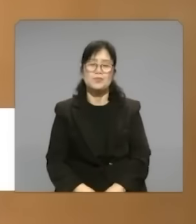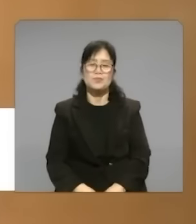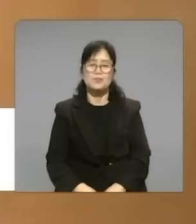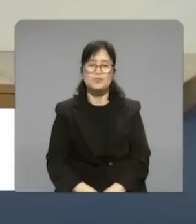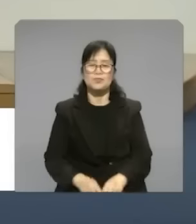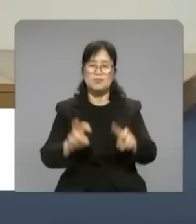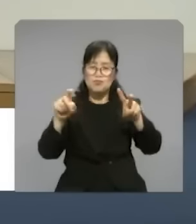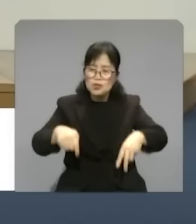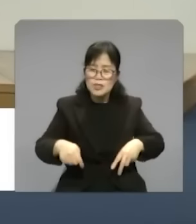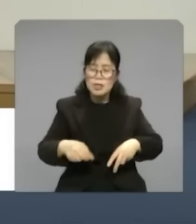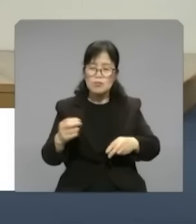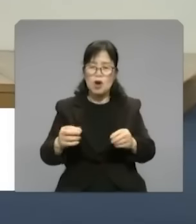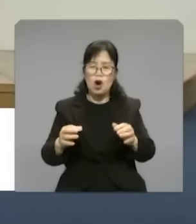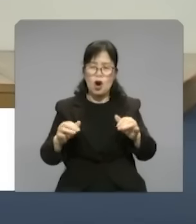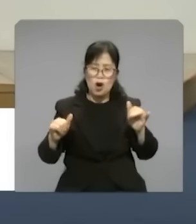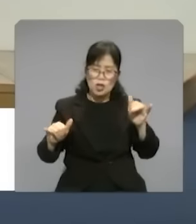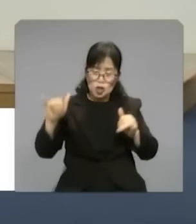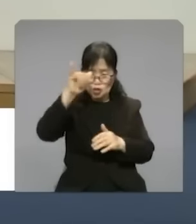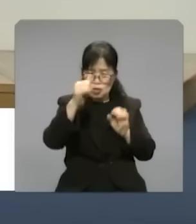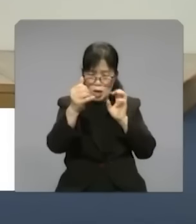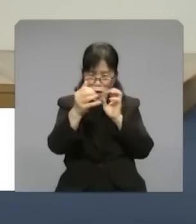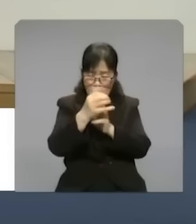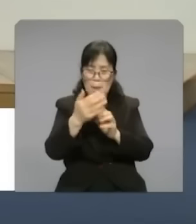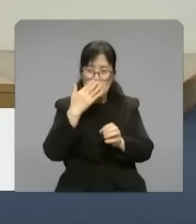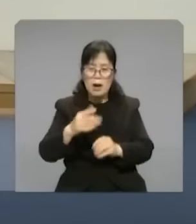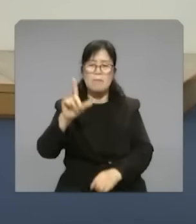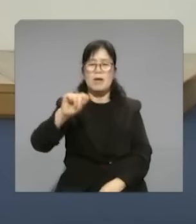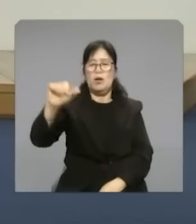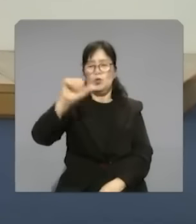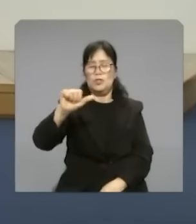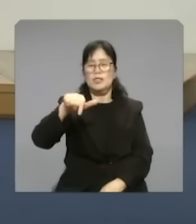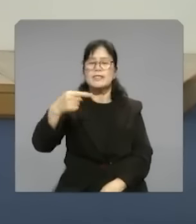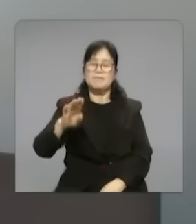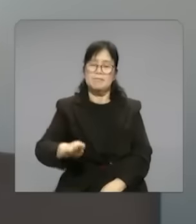넘어 전투기 장착까지 가능한 15,000파운드급입니다.